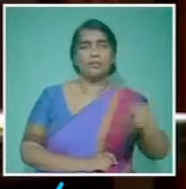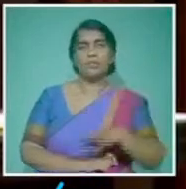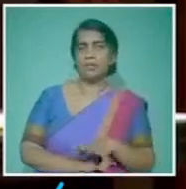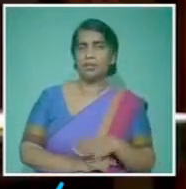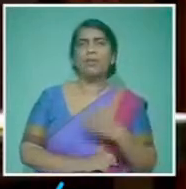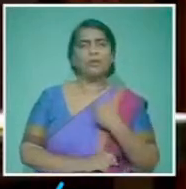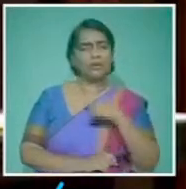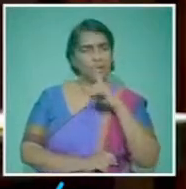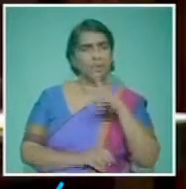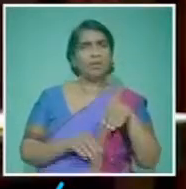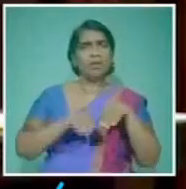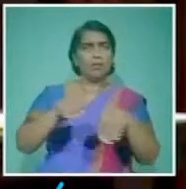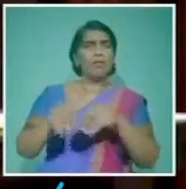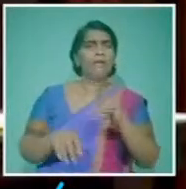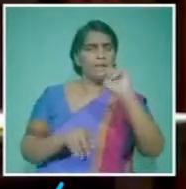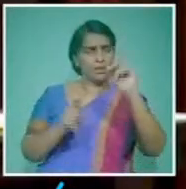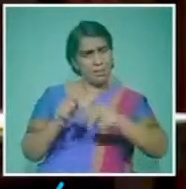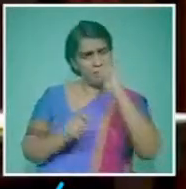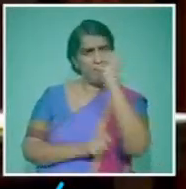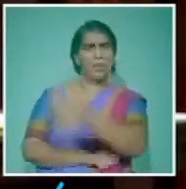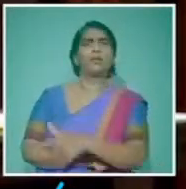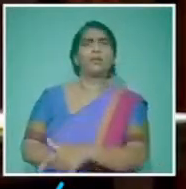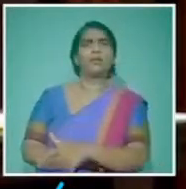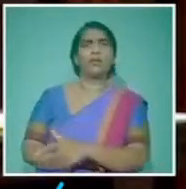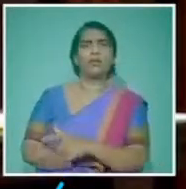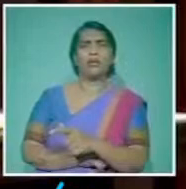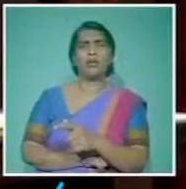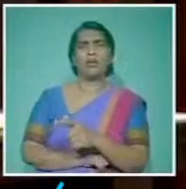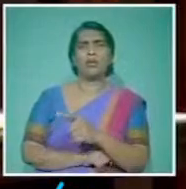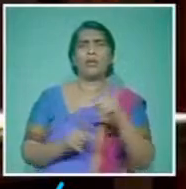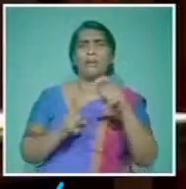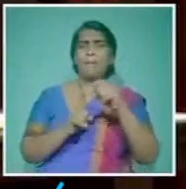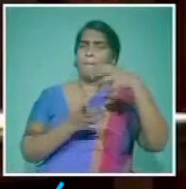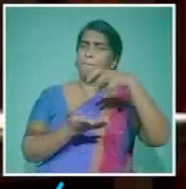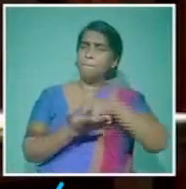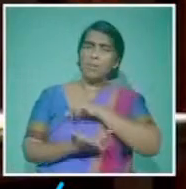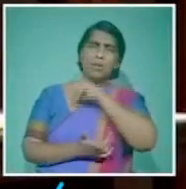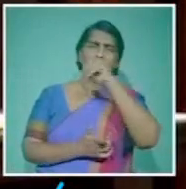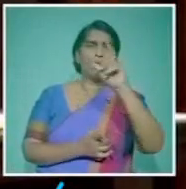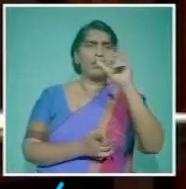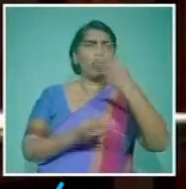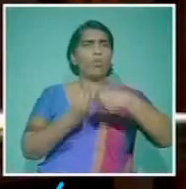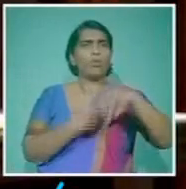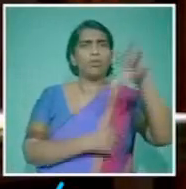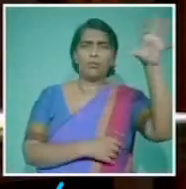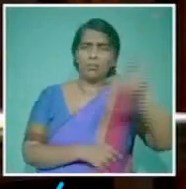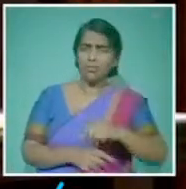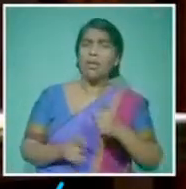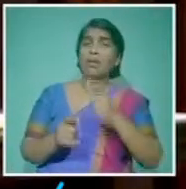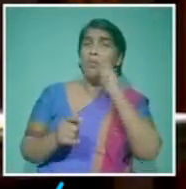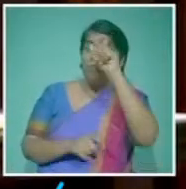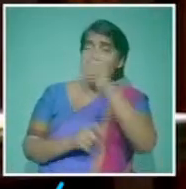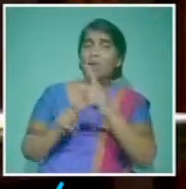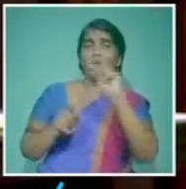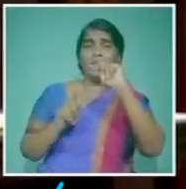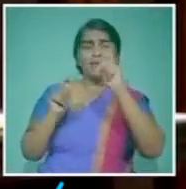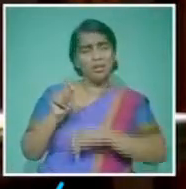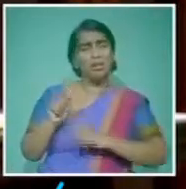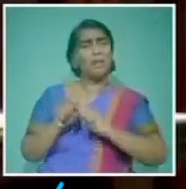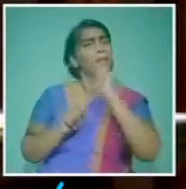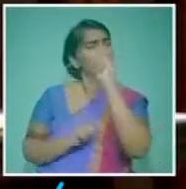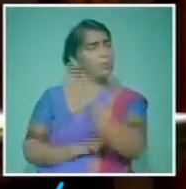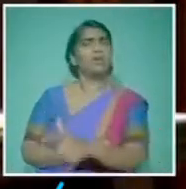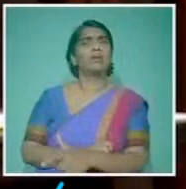ගොවියා මම කියන්නේ ගොවියට දෙන්නේ 20000 ගොවියට දෙන්න ප්‍රාදේශීය සභාවකින් ගිහිල්ලා ගොවියට කාබනික පොහොර ගන්න පුළුවන් හැබැයි ඒ ගොවියා ඒ රජයෙන්